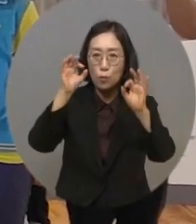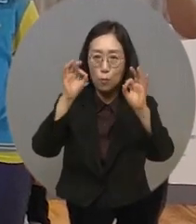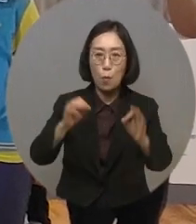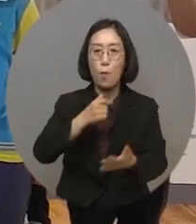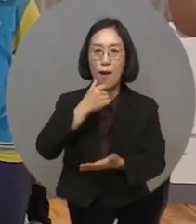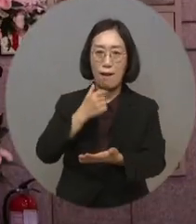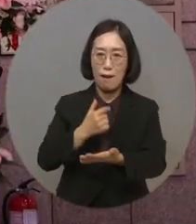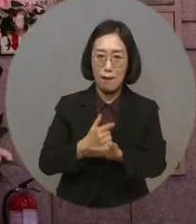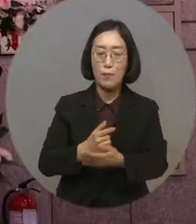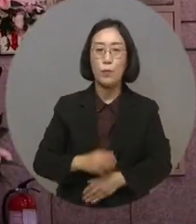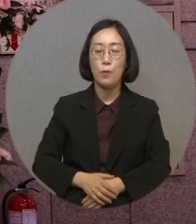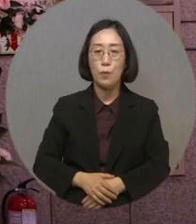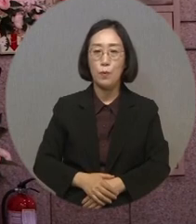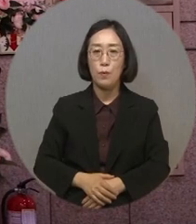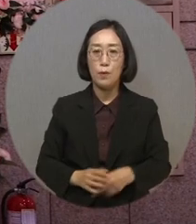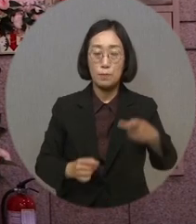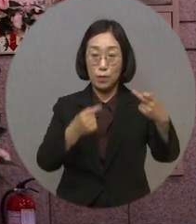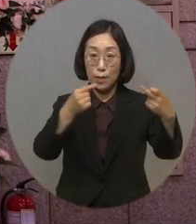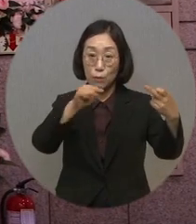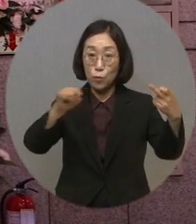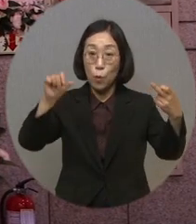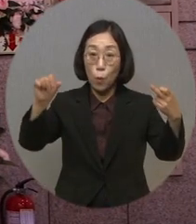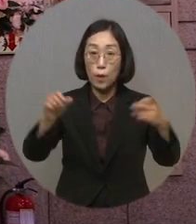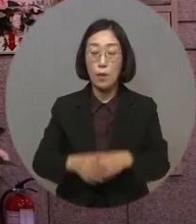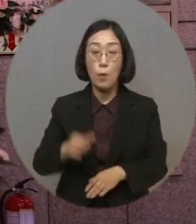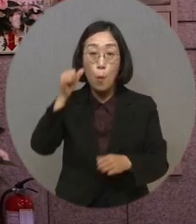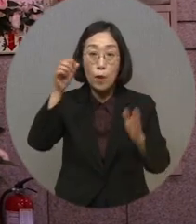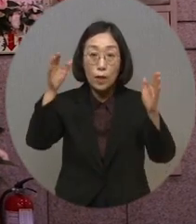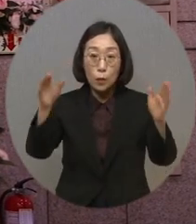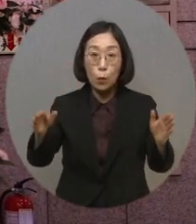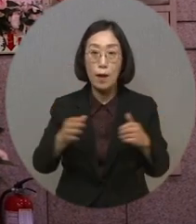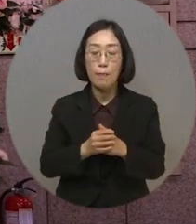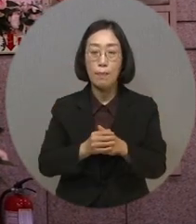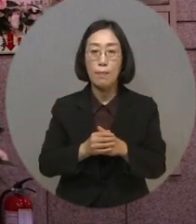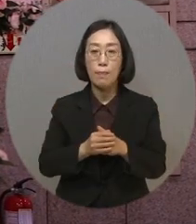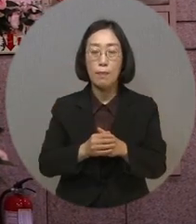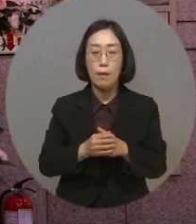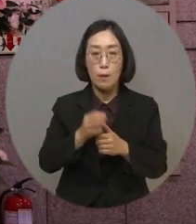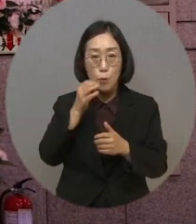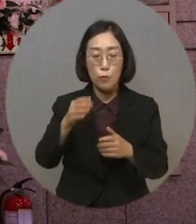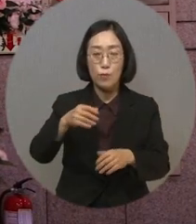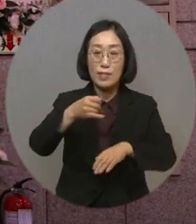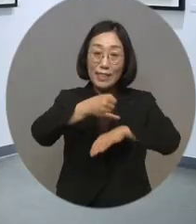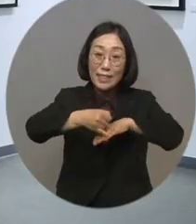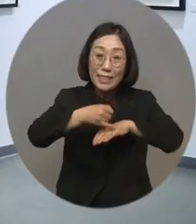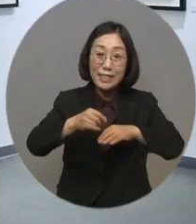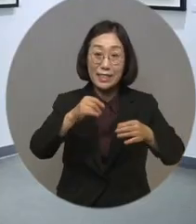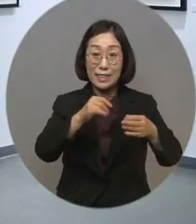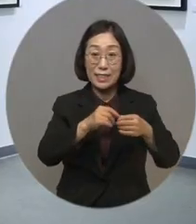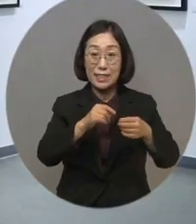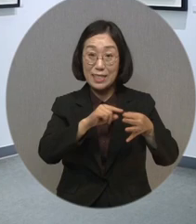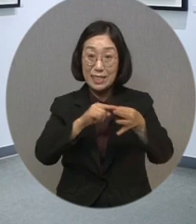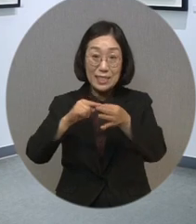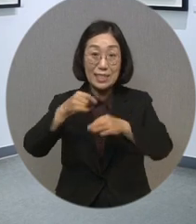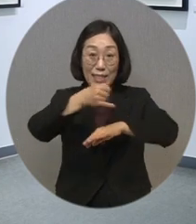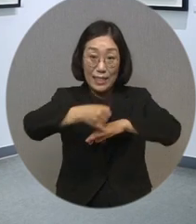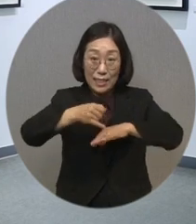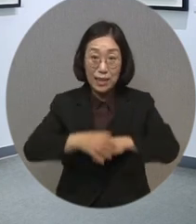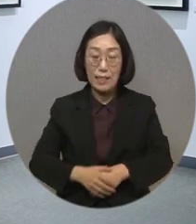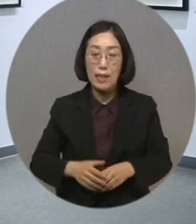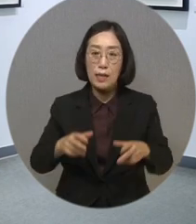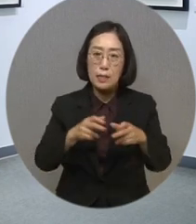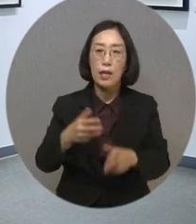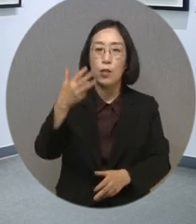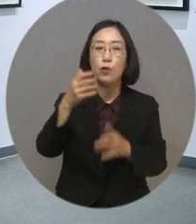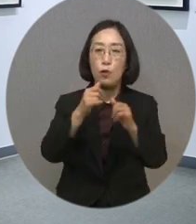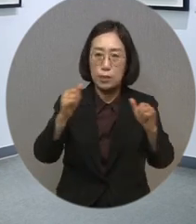선사했습니다 지난 1일부터 5일까지 순천 문화예술 외관에서 진행된 캘리그라피 전시에는 장애인 교육생 여덟 명과